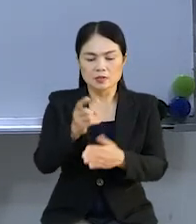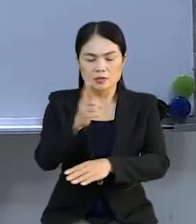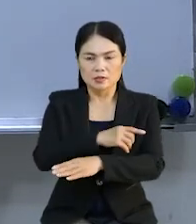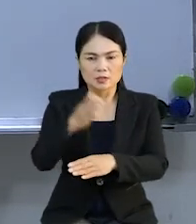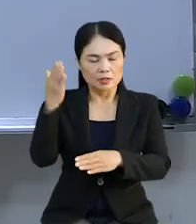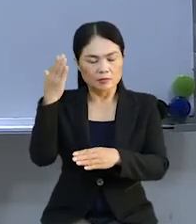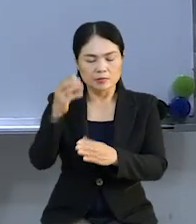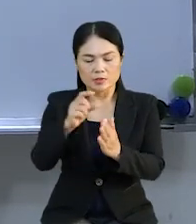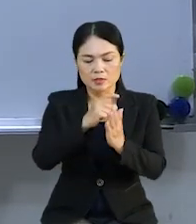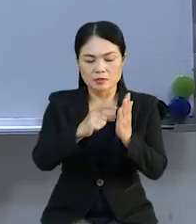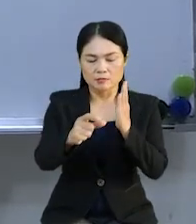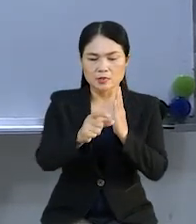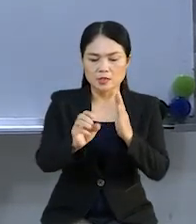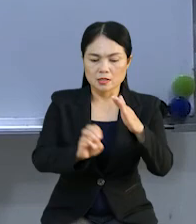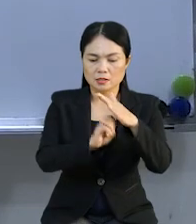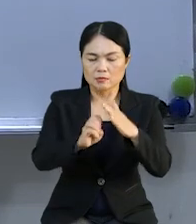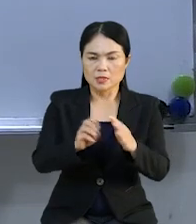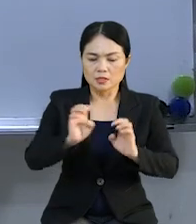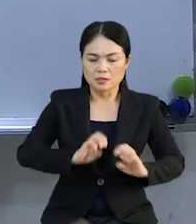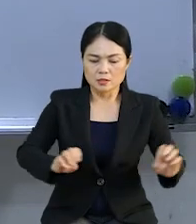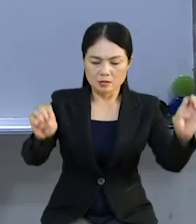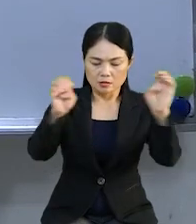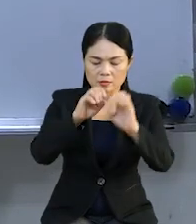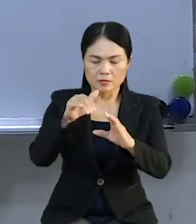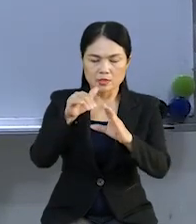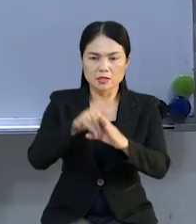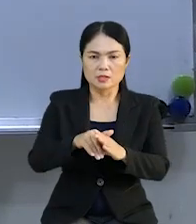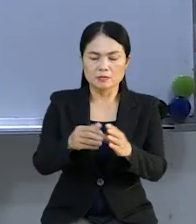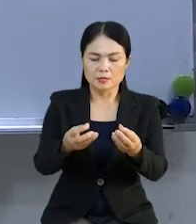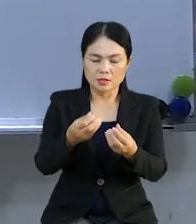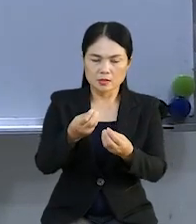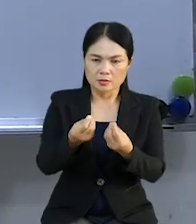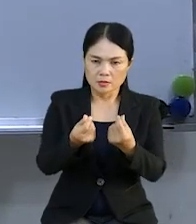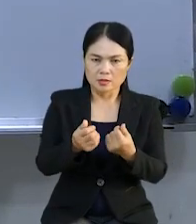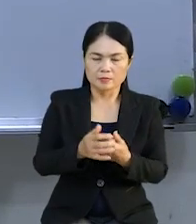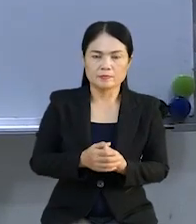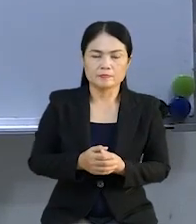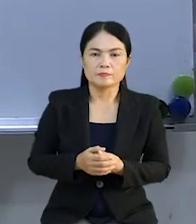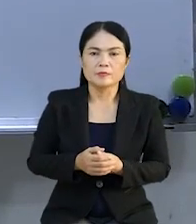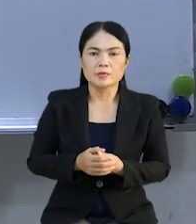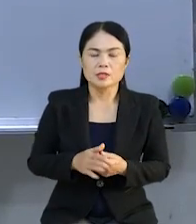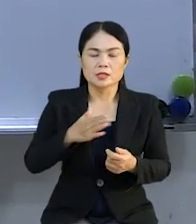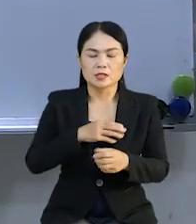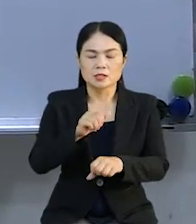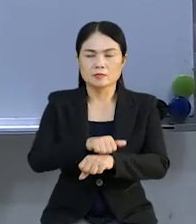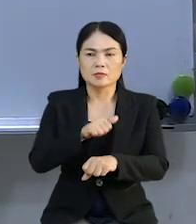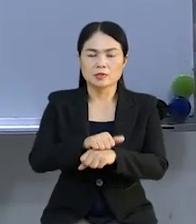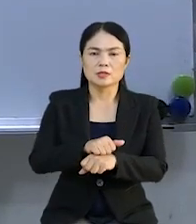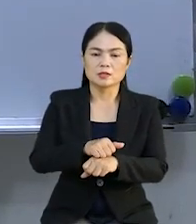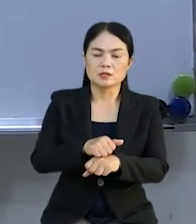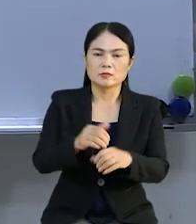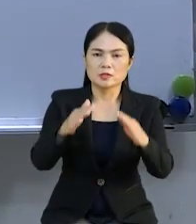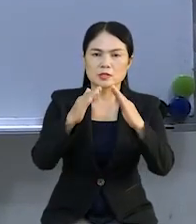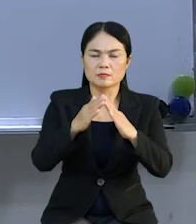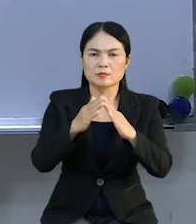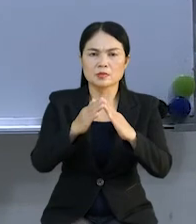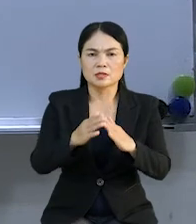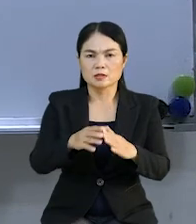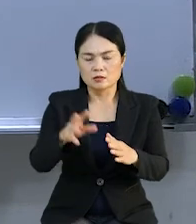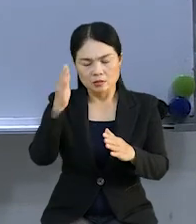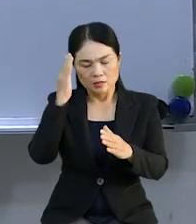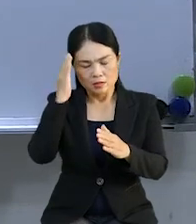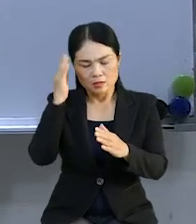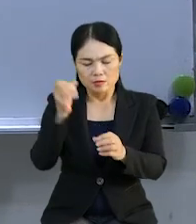មានចំណងជើងថាធនធានធម្មជាតិនៅក្នុងដីបាទហើយលោកគ្រូបានដាក់កិច្ចការផ្ទះឲ្យកូនធ្វើលោកគ្រូសង្ឃឹ